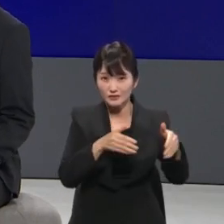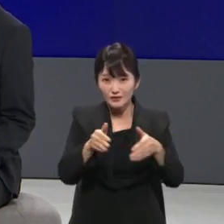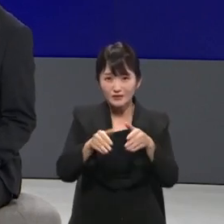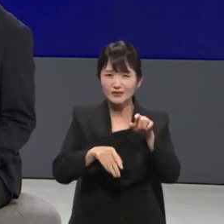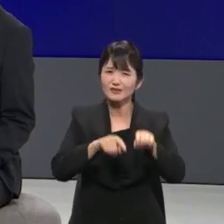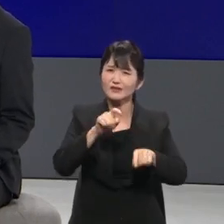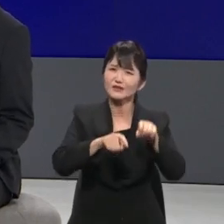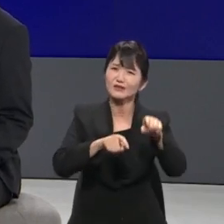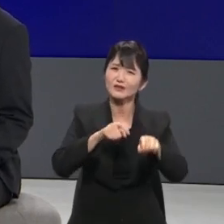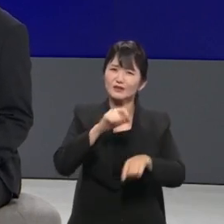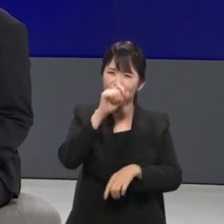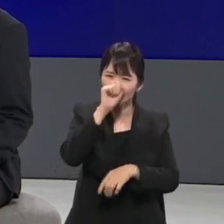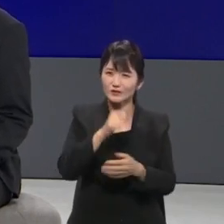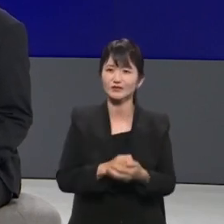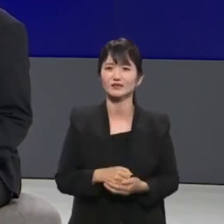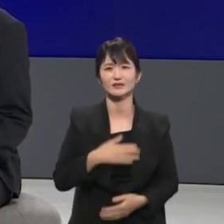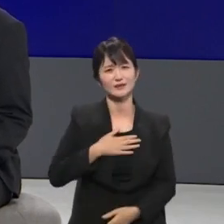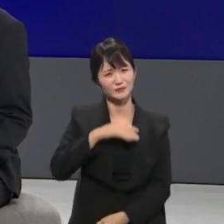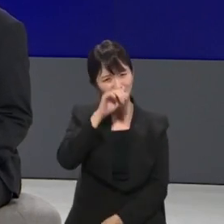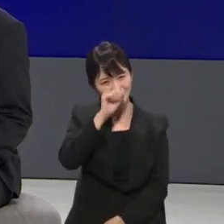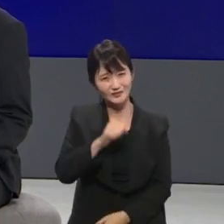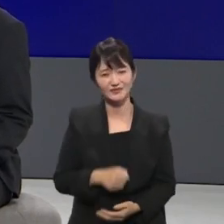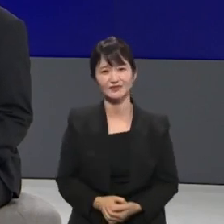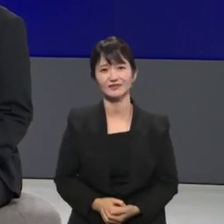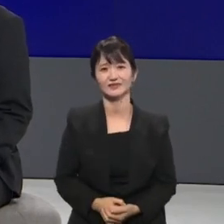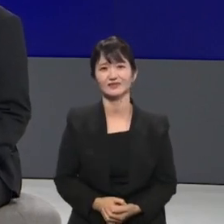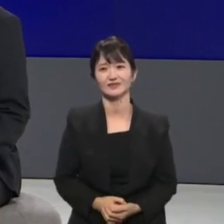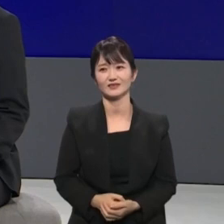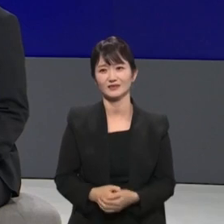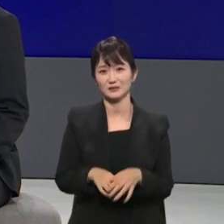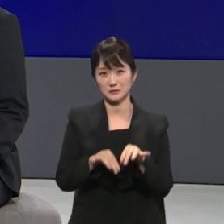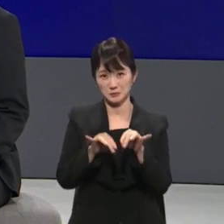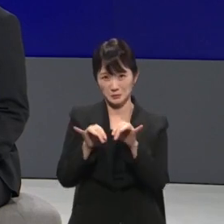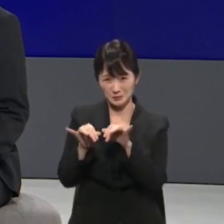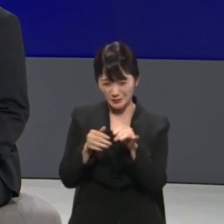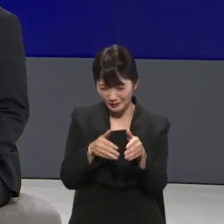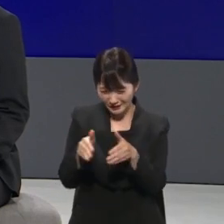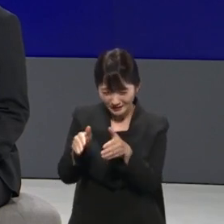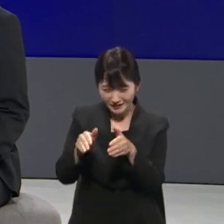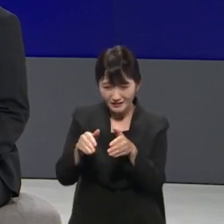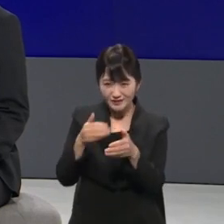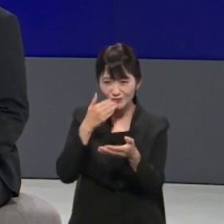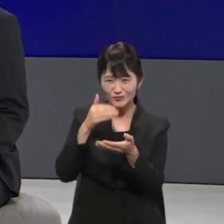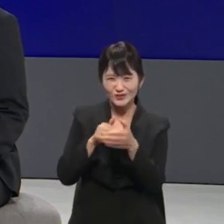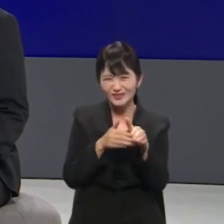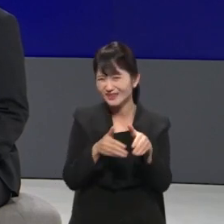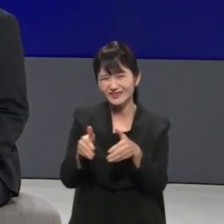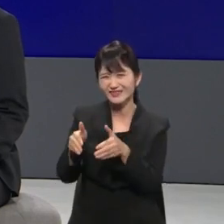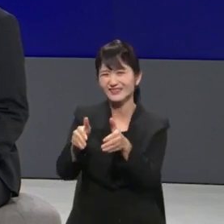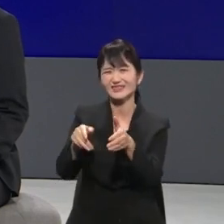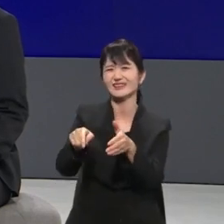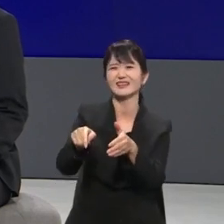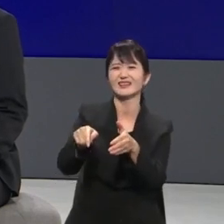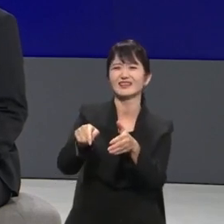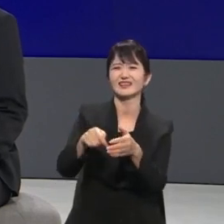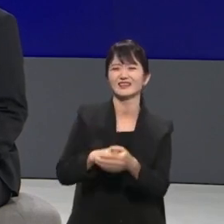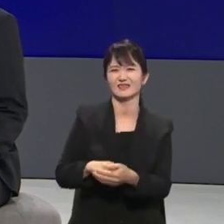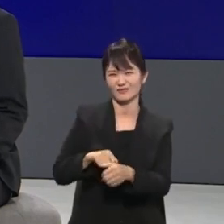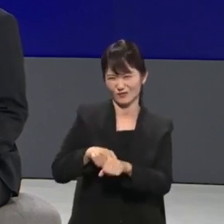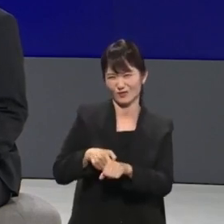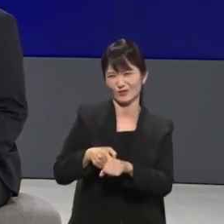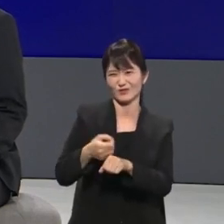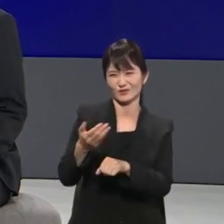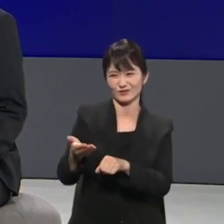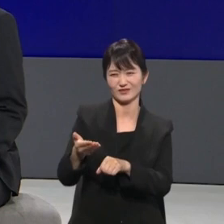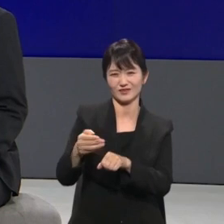싶다. 기분 좋을 것 같거든요. 그러니까요. 추천, 추천. 근데 모래길이나 돌길은 벌칙할 때 많이 걷잖아요.